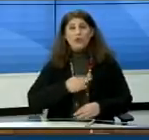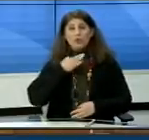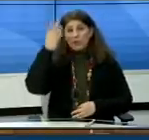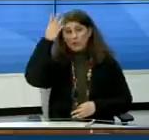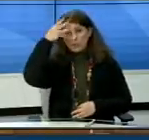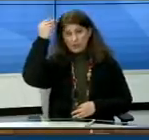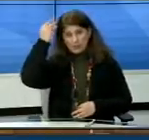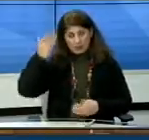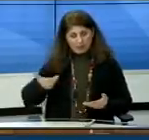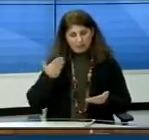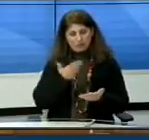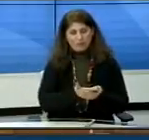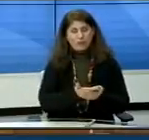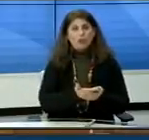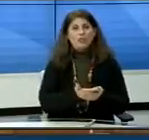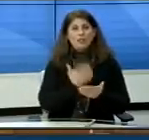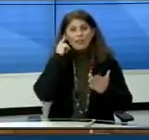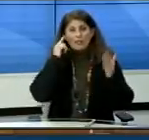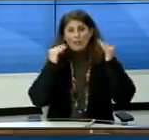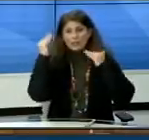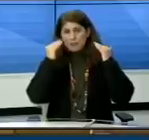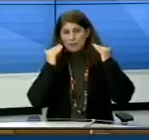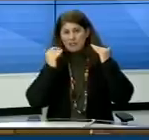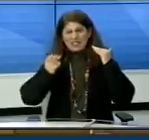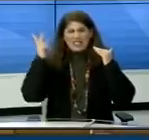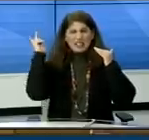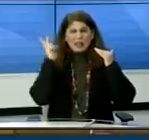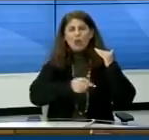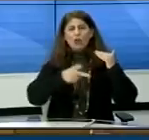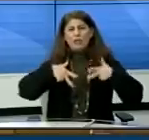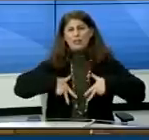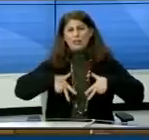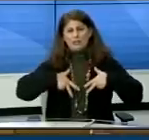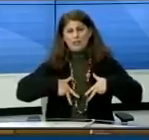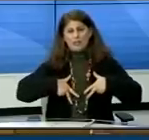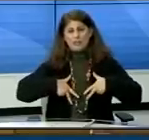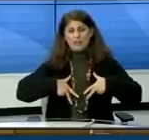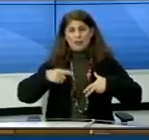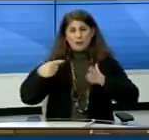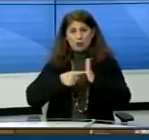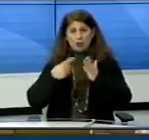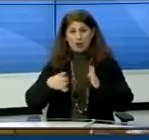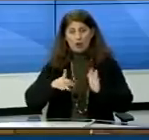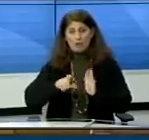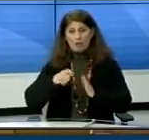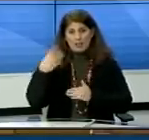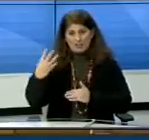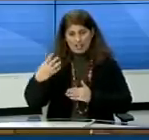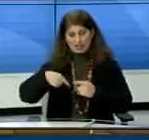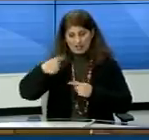Τσίπρας κατέθεται πρόταση δυσπιστίας κατά της χειρότερης κυβέρνησης από τη μεταπολίτευση και